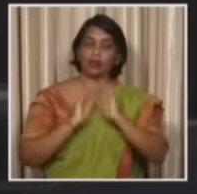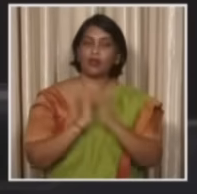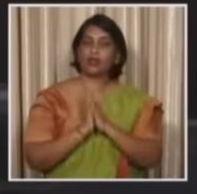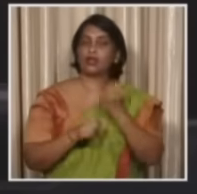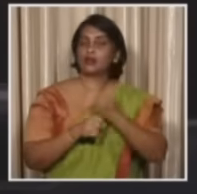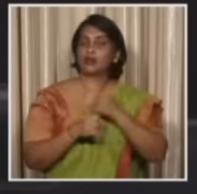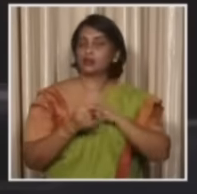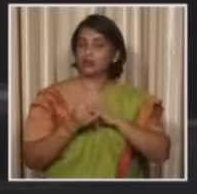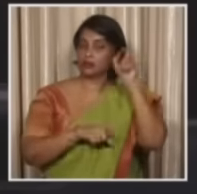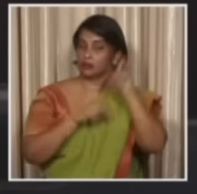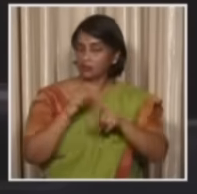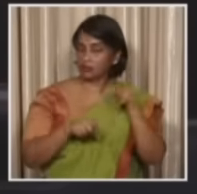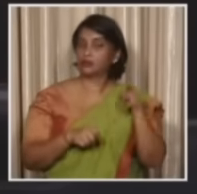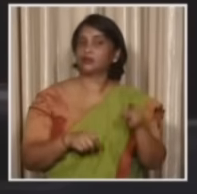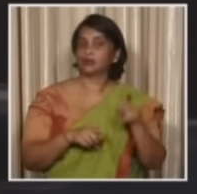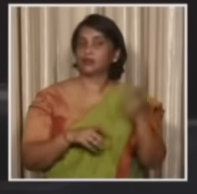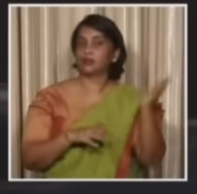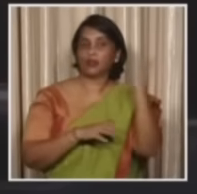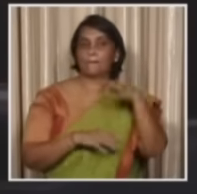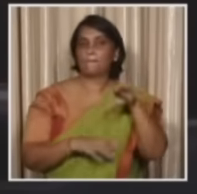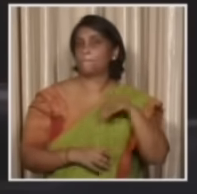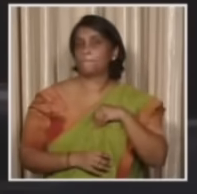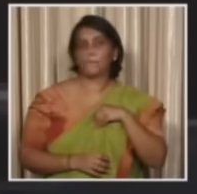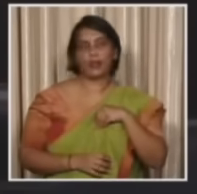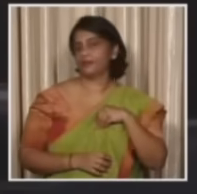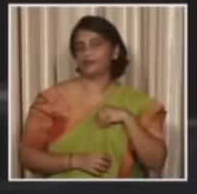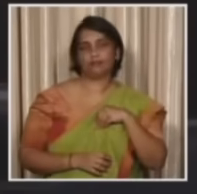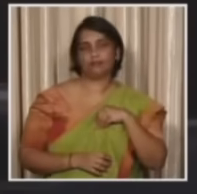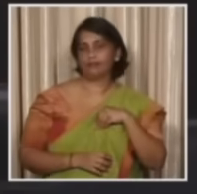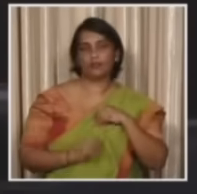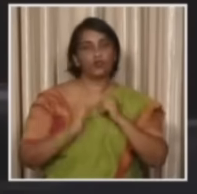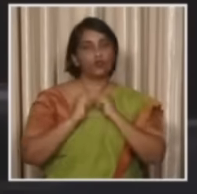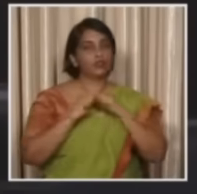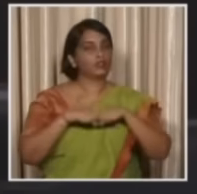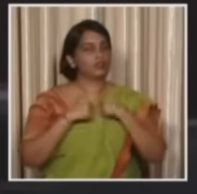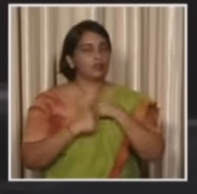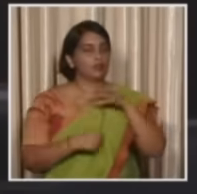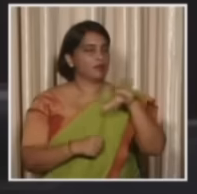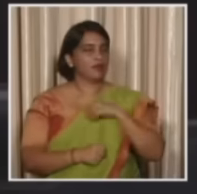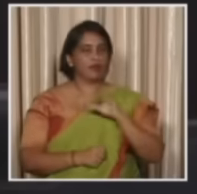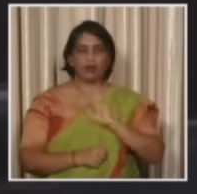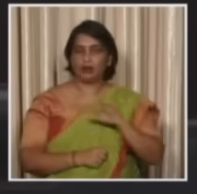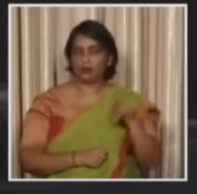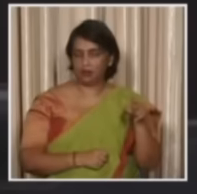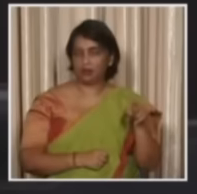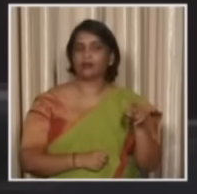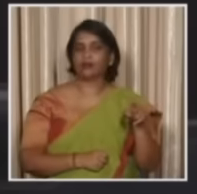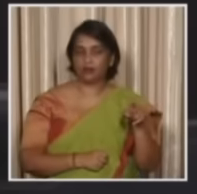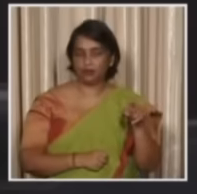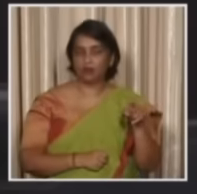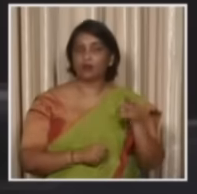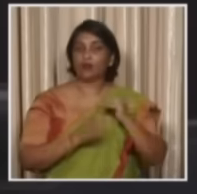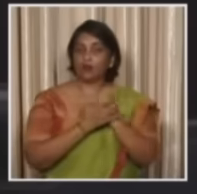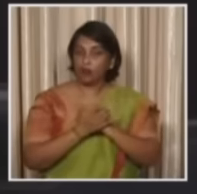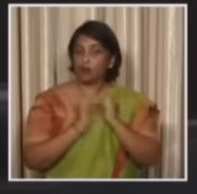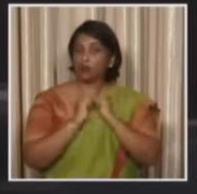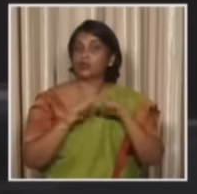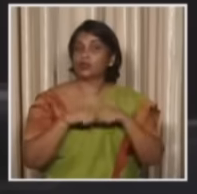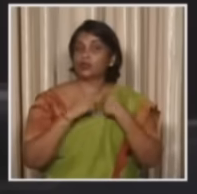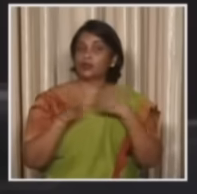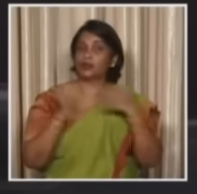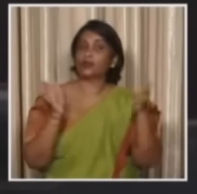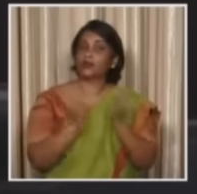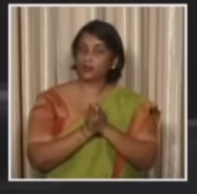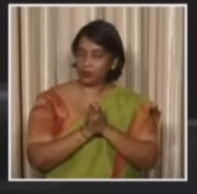සේවා නිලධාරීන් කිසි කෙනෙක් පිළිගන්න එකක් නෙමෙයි. කිසිදු වෘත්තීය සමිතියක් පිළිගන්න එකක් නෙමෙයි. ඒ සියලුම වෘත්තීය සමිති ඒකාබද්ධ